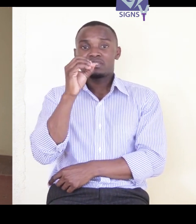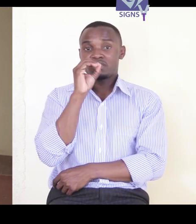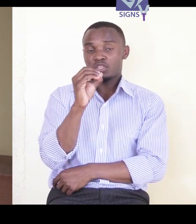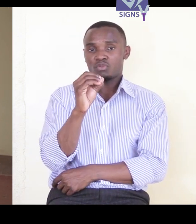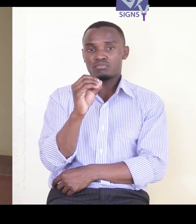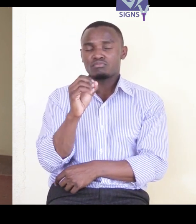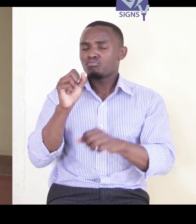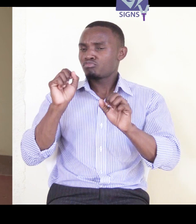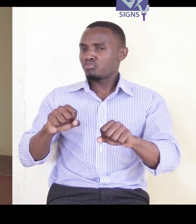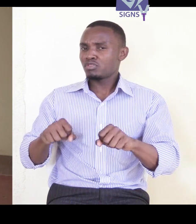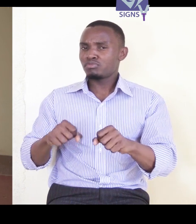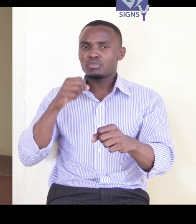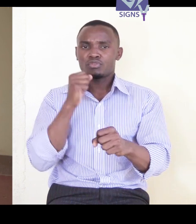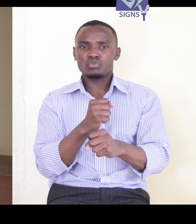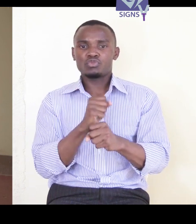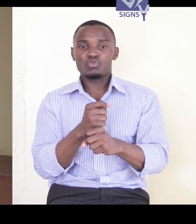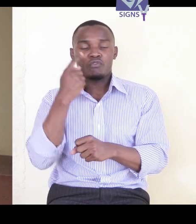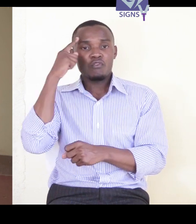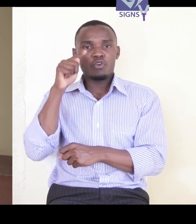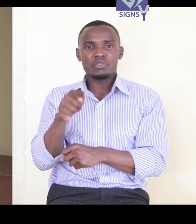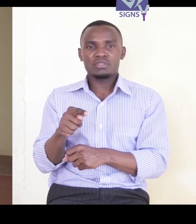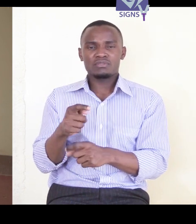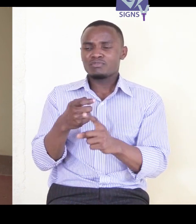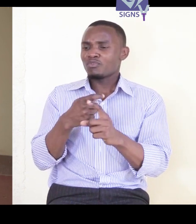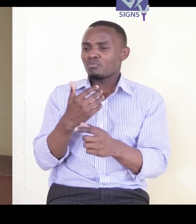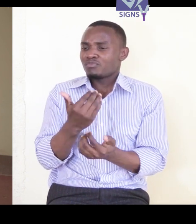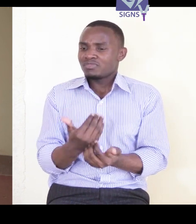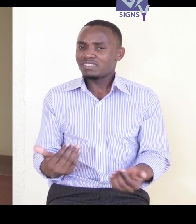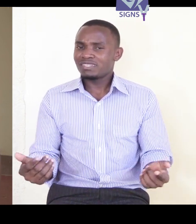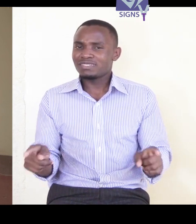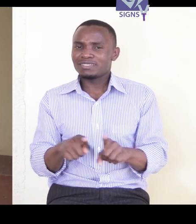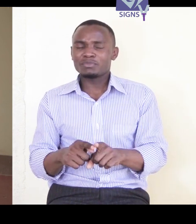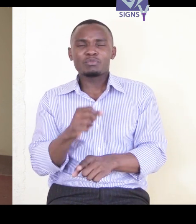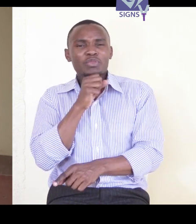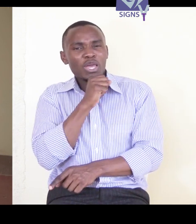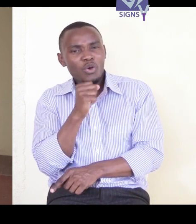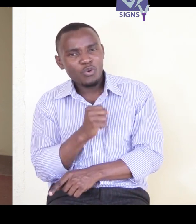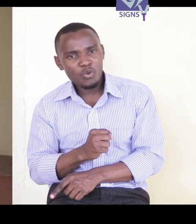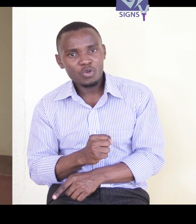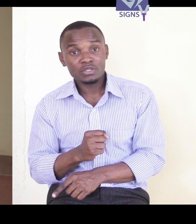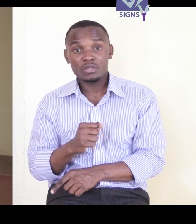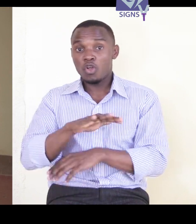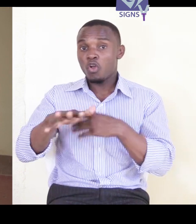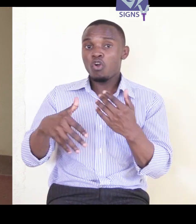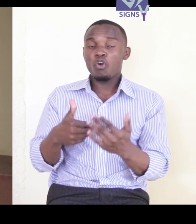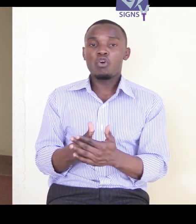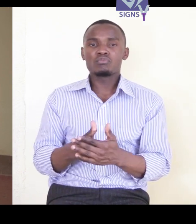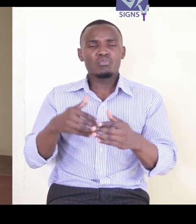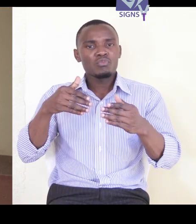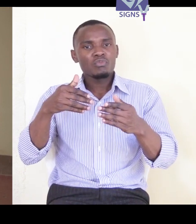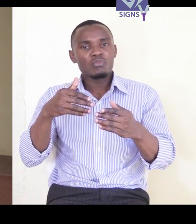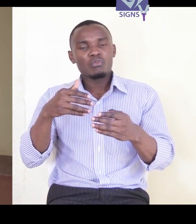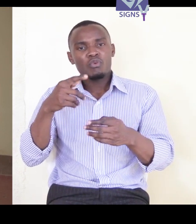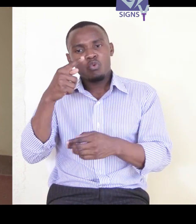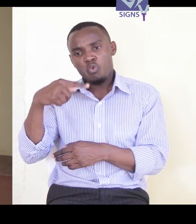ana qualify kufanyiwa massage. Kuanzia watoto mpaka wazee kabisa, kila mmoja ana qualify